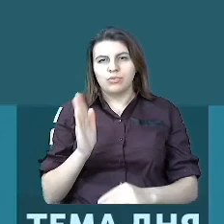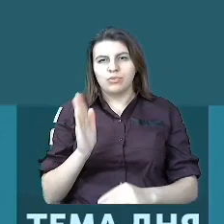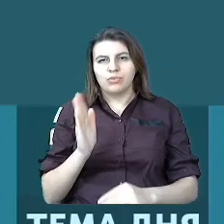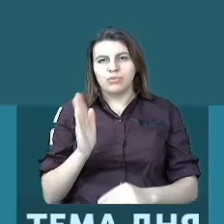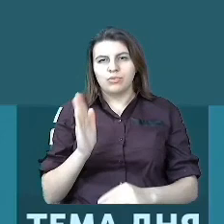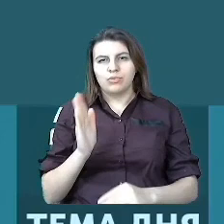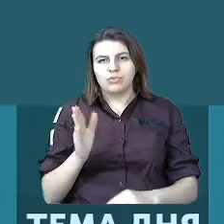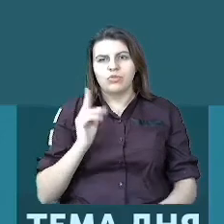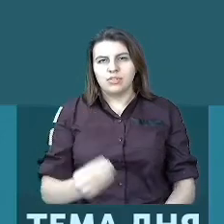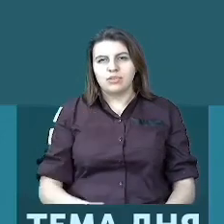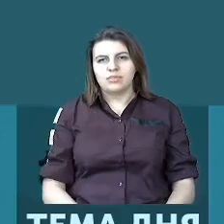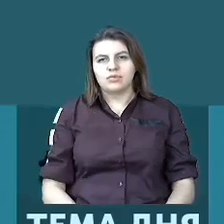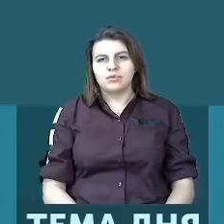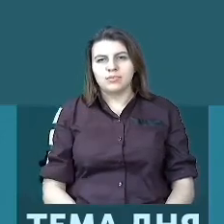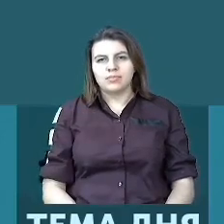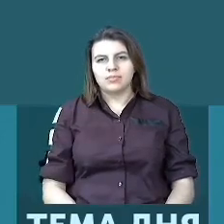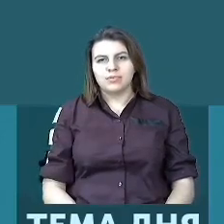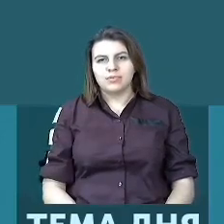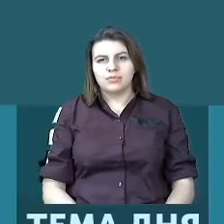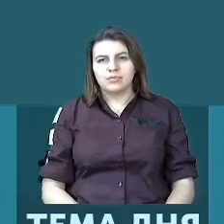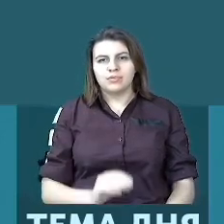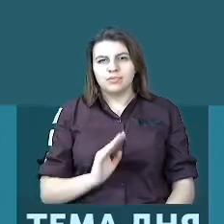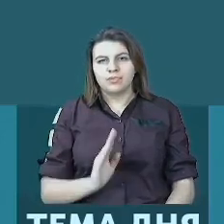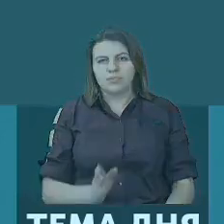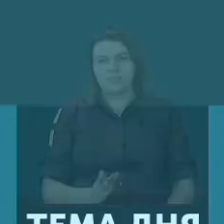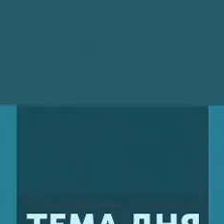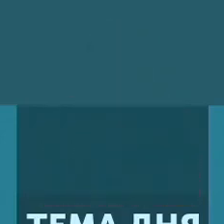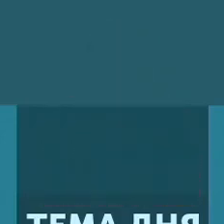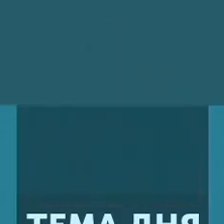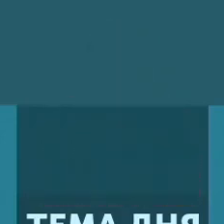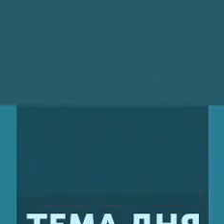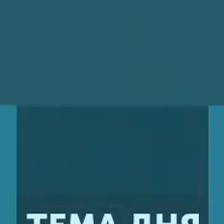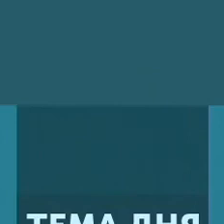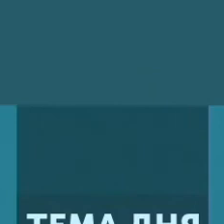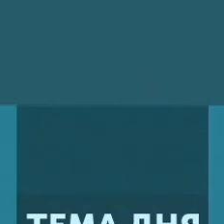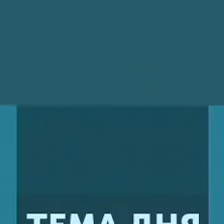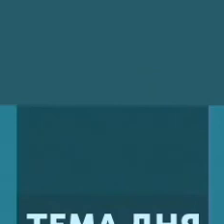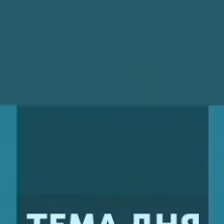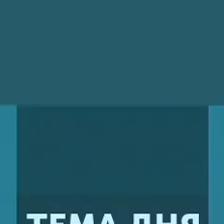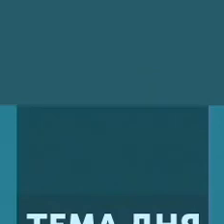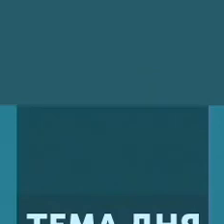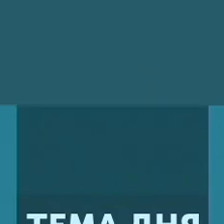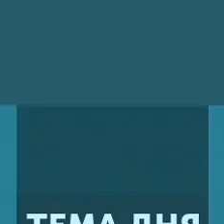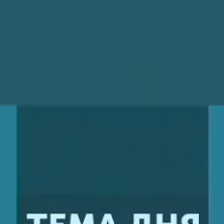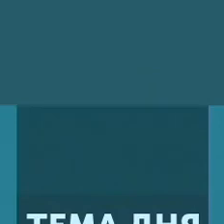змушений і погоджується виконувати ці всі умови, які йому надає роботодавець,